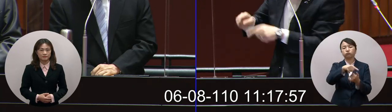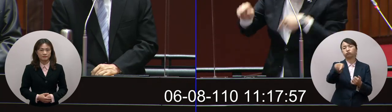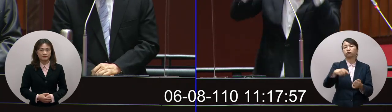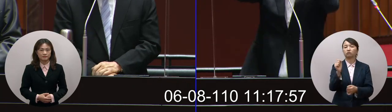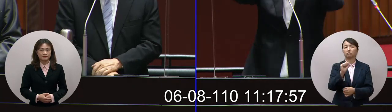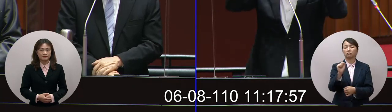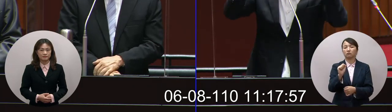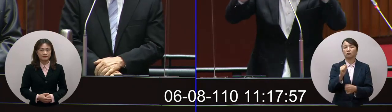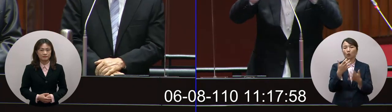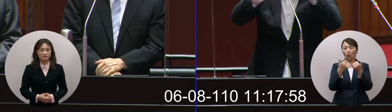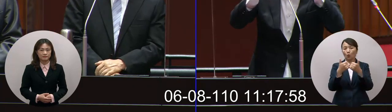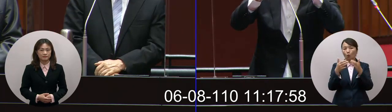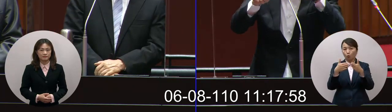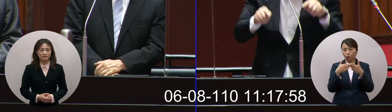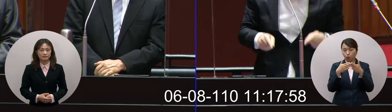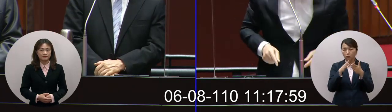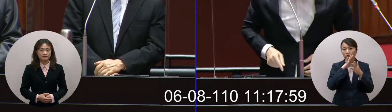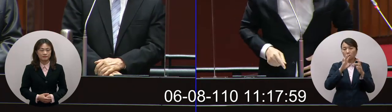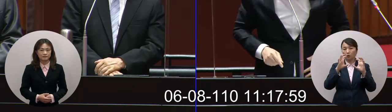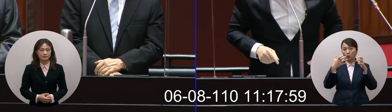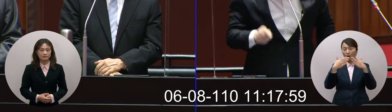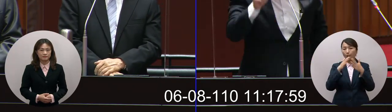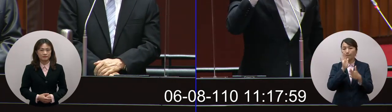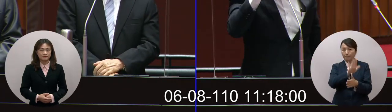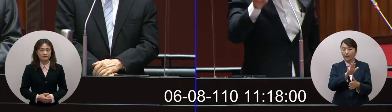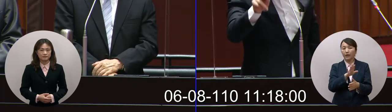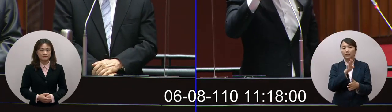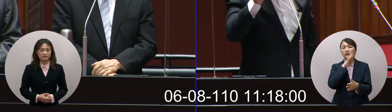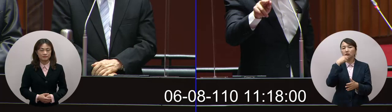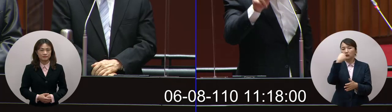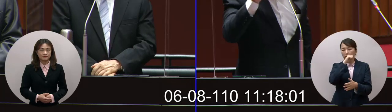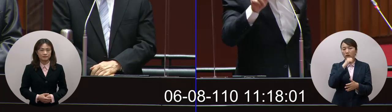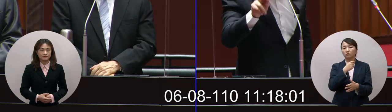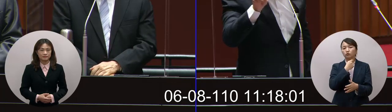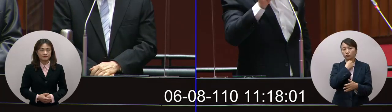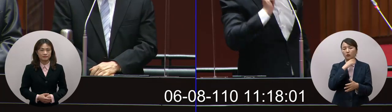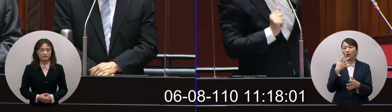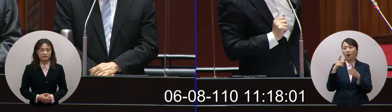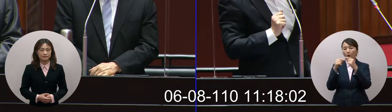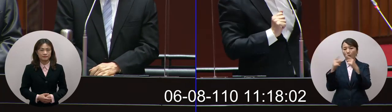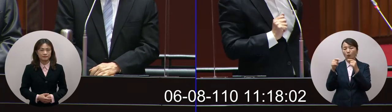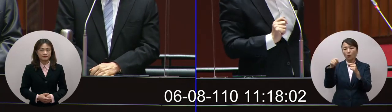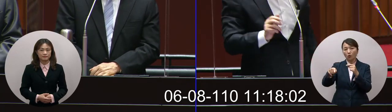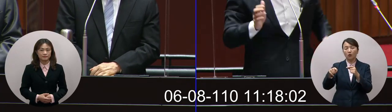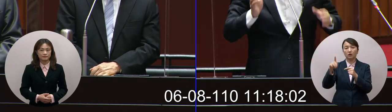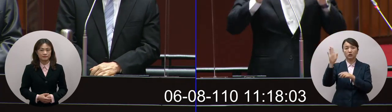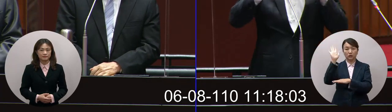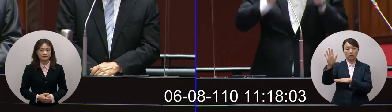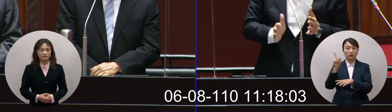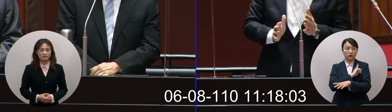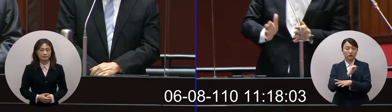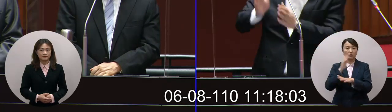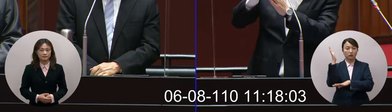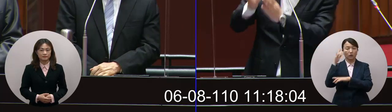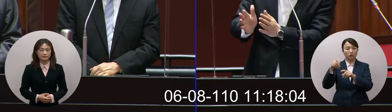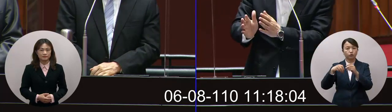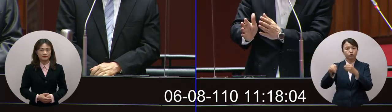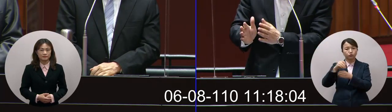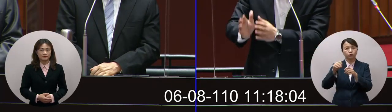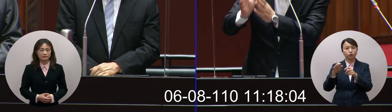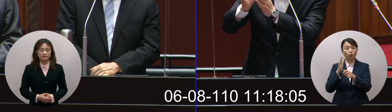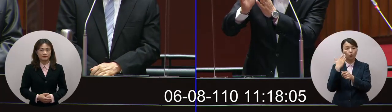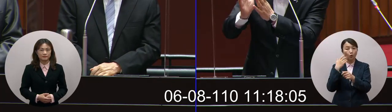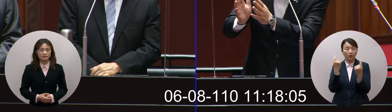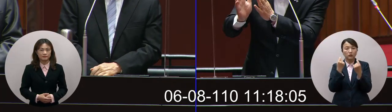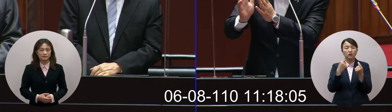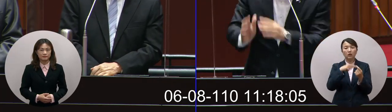吼、哦，学生也是要一定要一定国籍。可是以日本他们本身的纾困方案啊，我们台湾人在日本